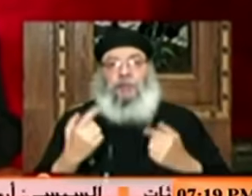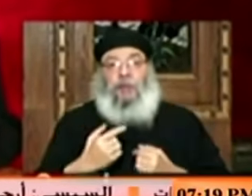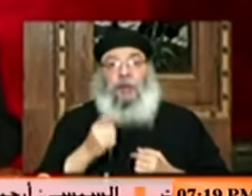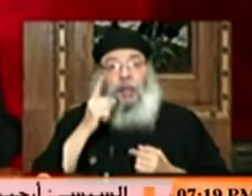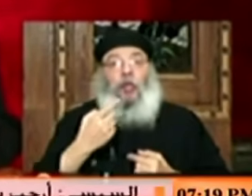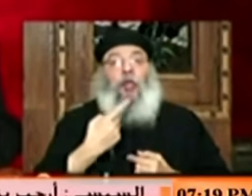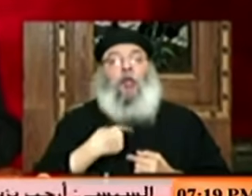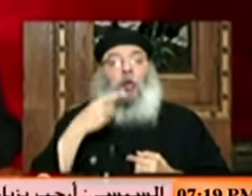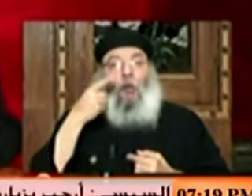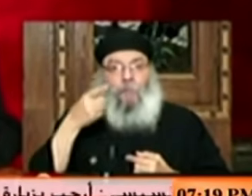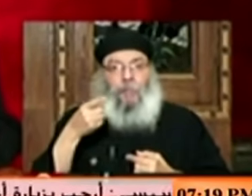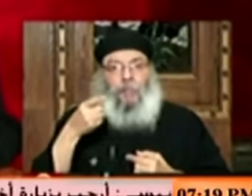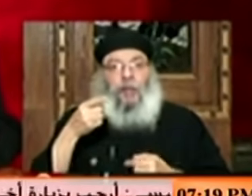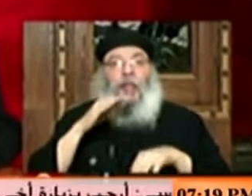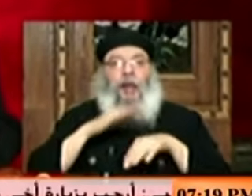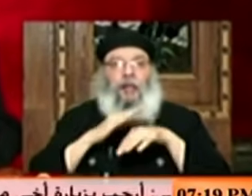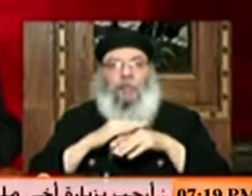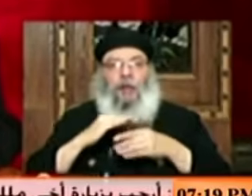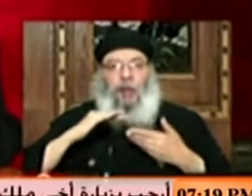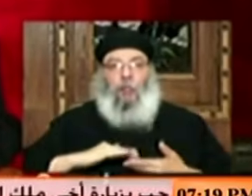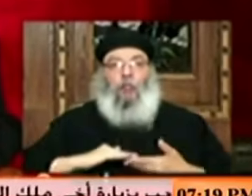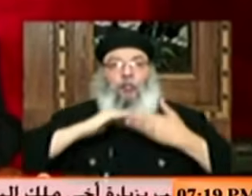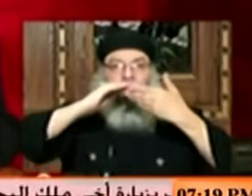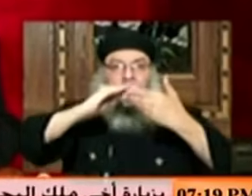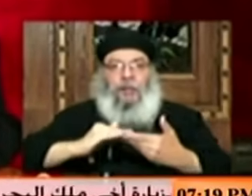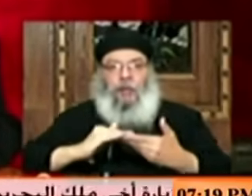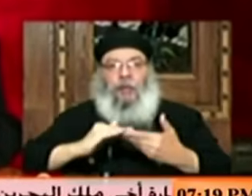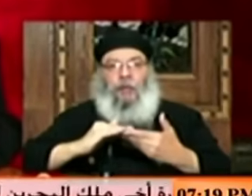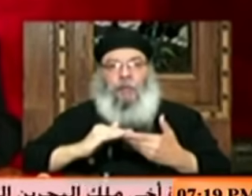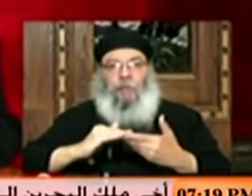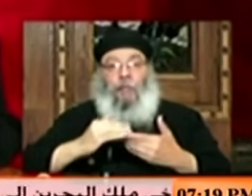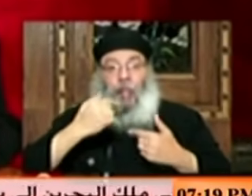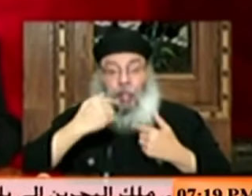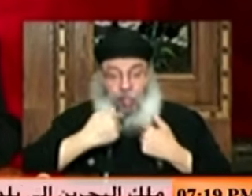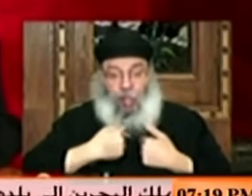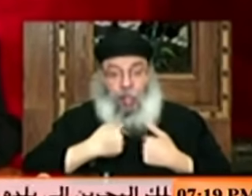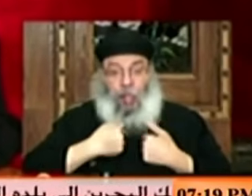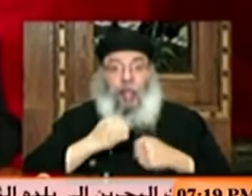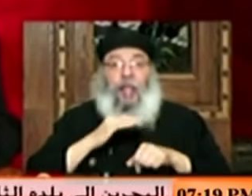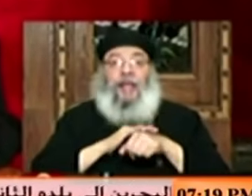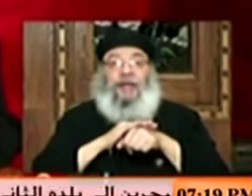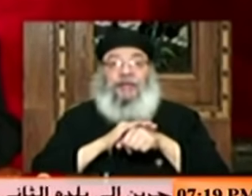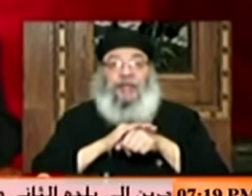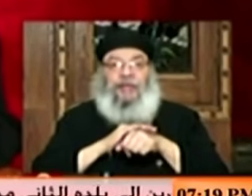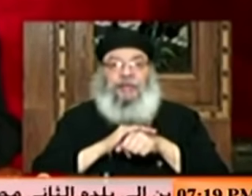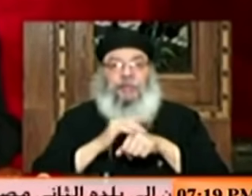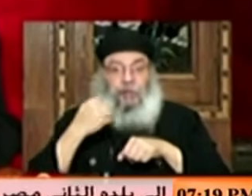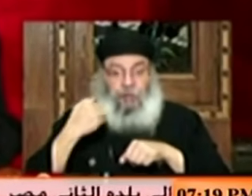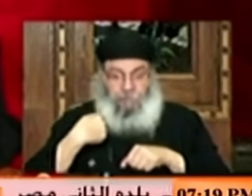لكن الحب هنا او الخدمه هنا اللي هي بدافع الحب والاحساس